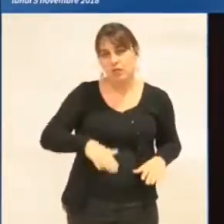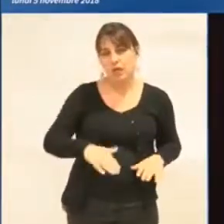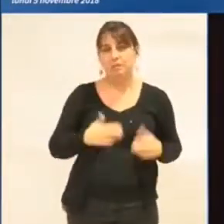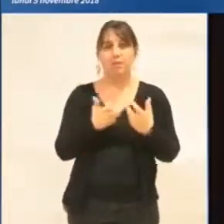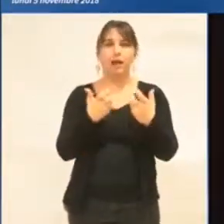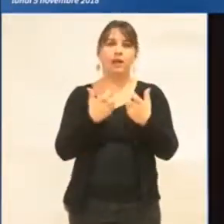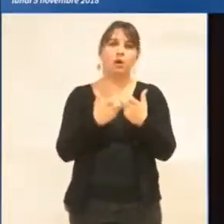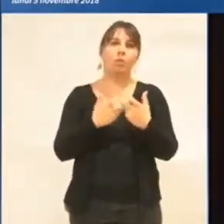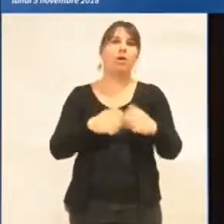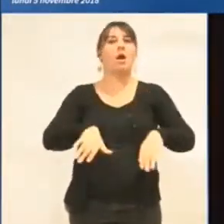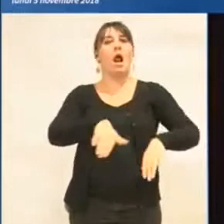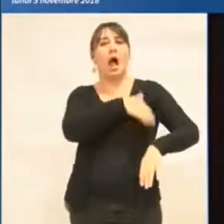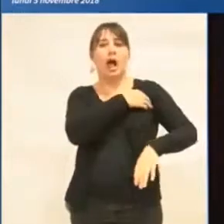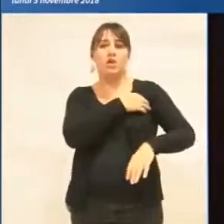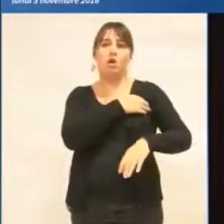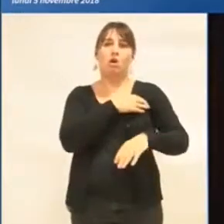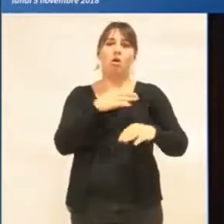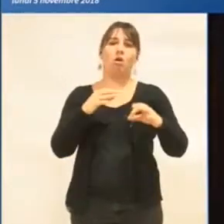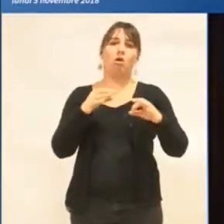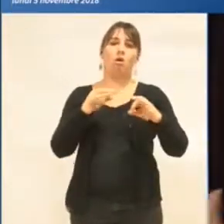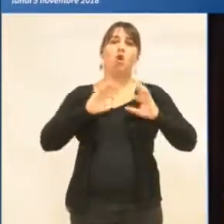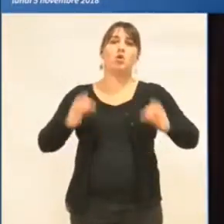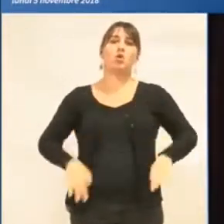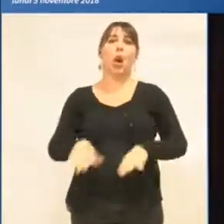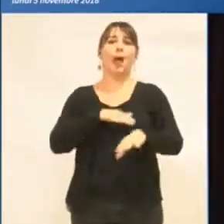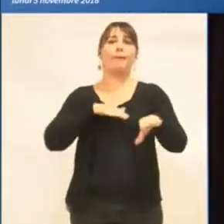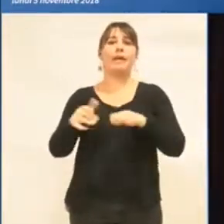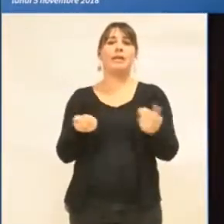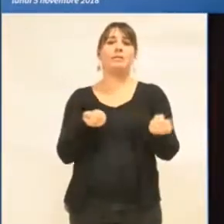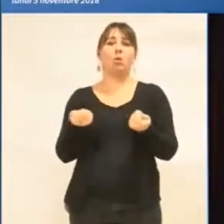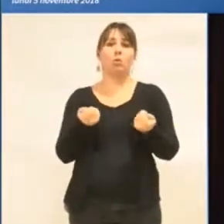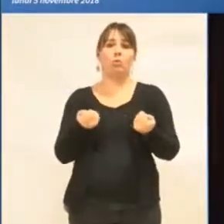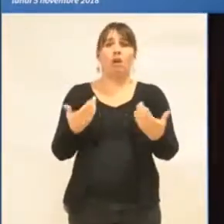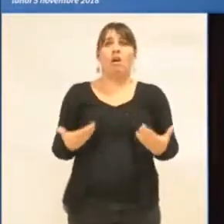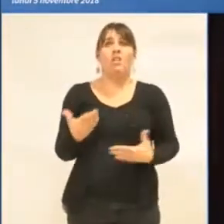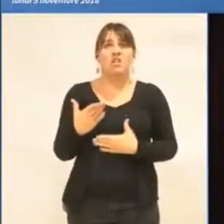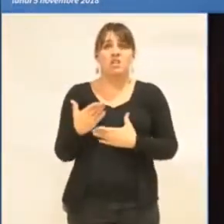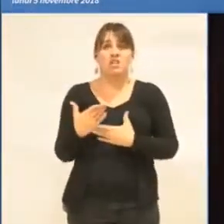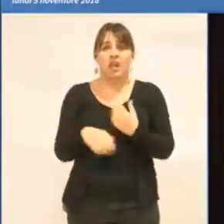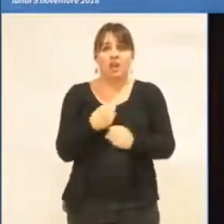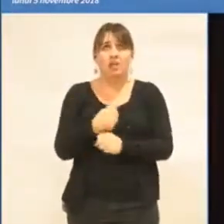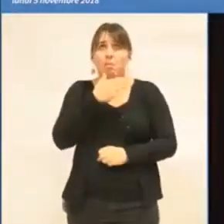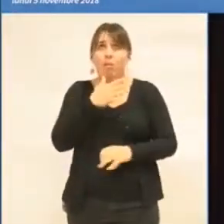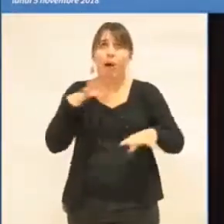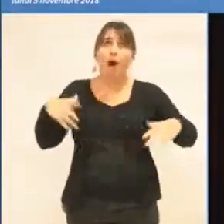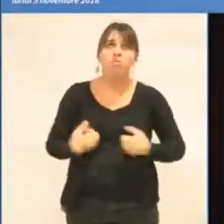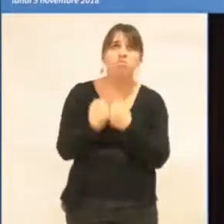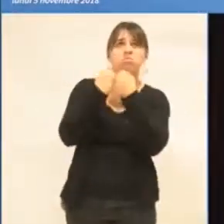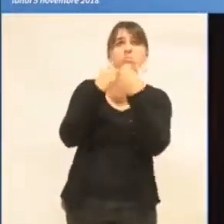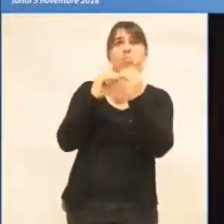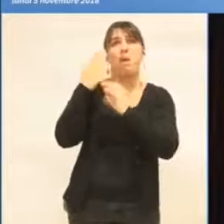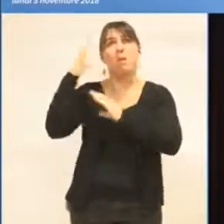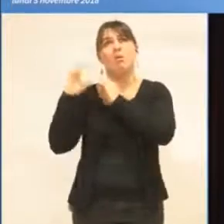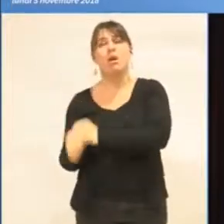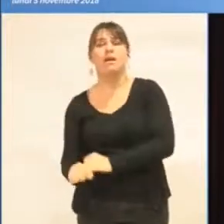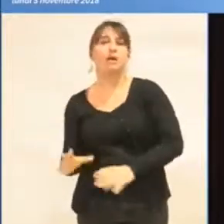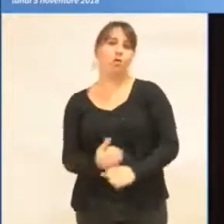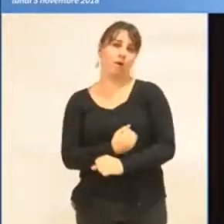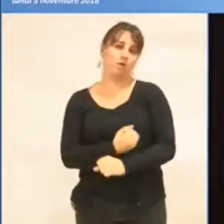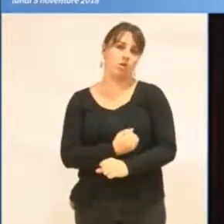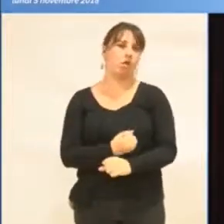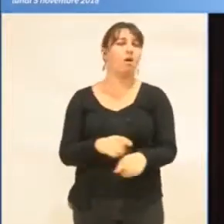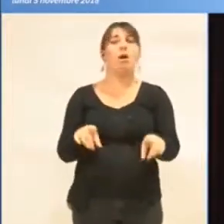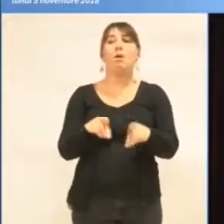des femmes, sur l'adaptation des métiers, pour qu'ils soient moins genrés, sur la mixité des filières. Et nous